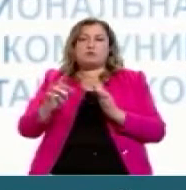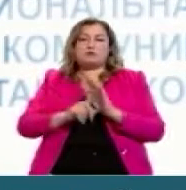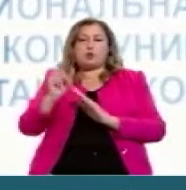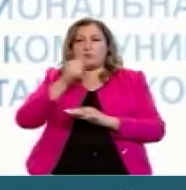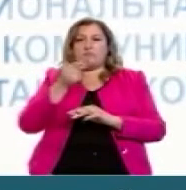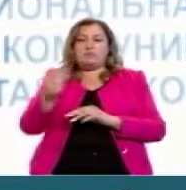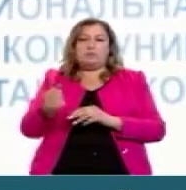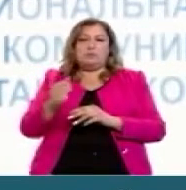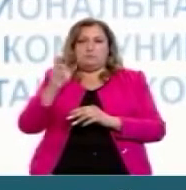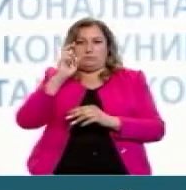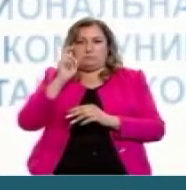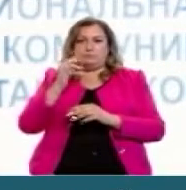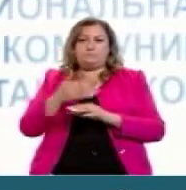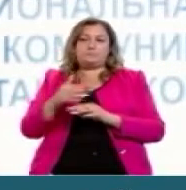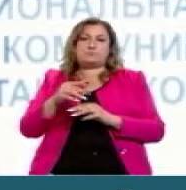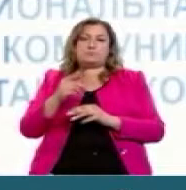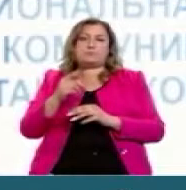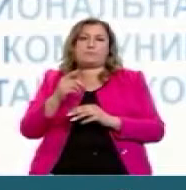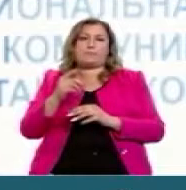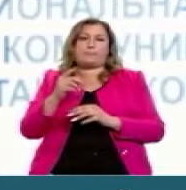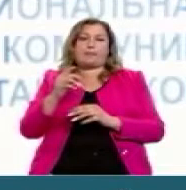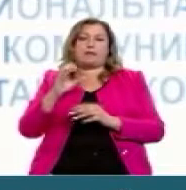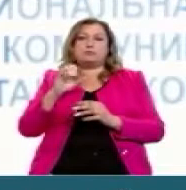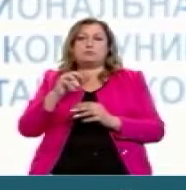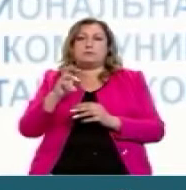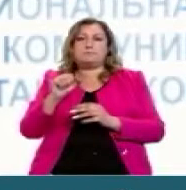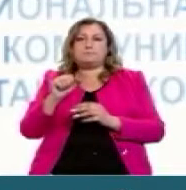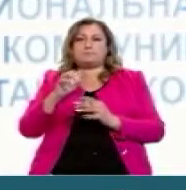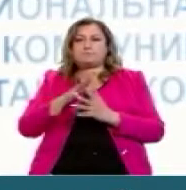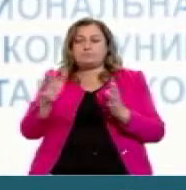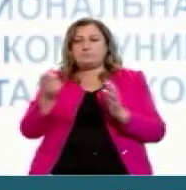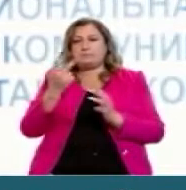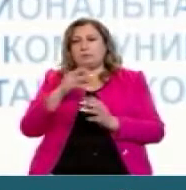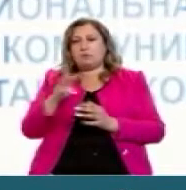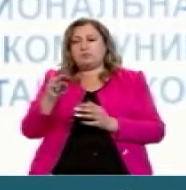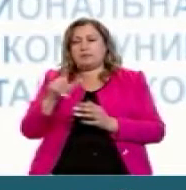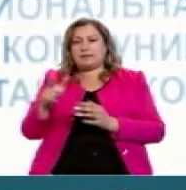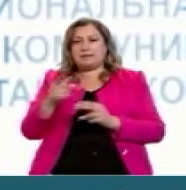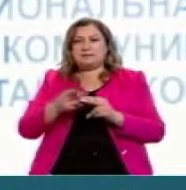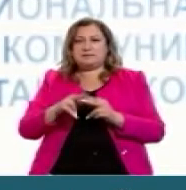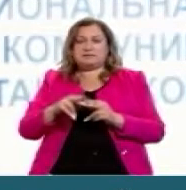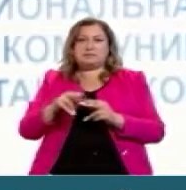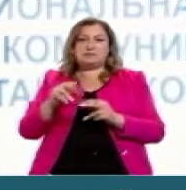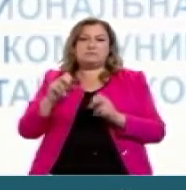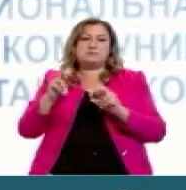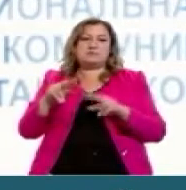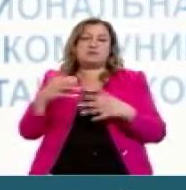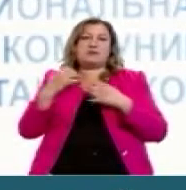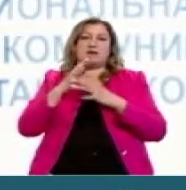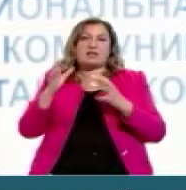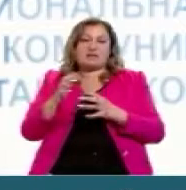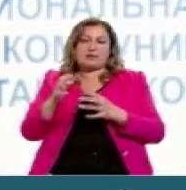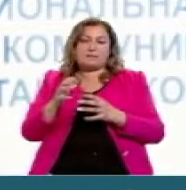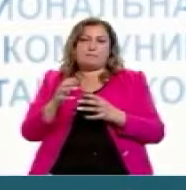года выплачено бюджетных кредитов 3 специалистам на сумму более 13 миллионов тенге, из них 1 специалист сферы